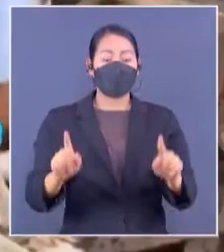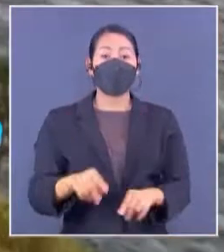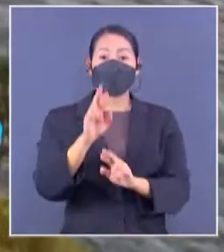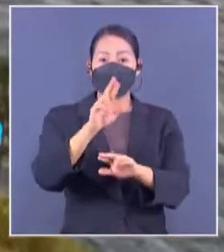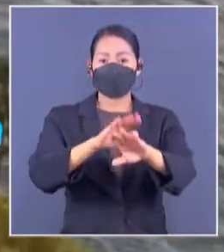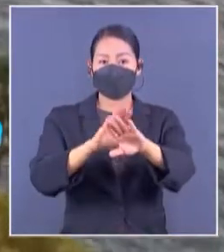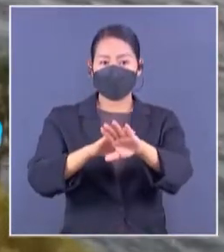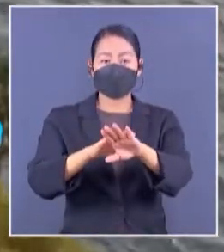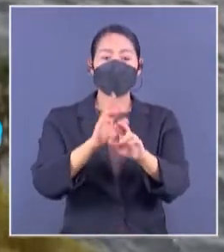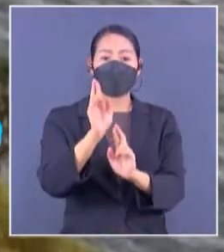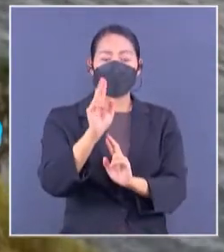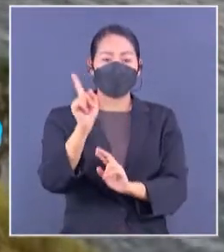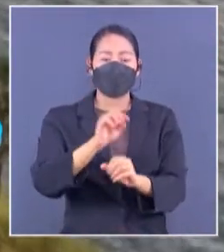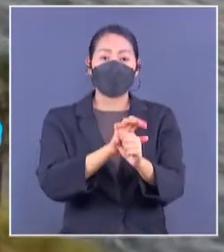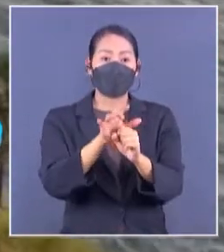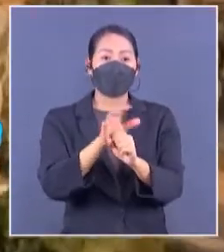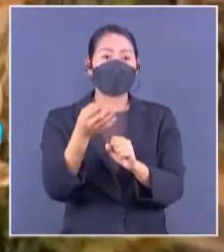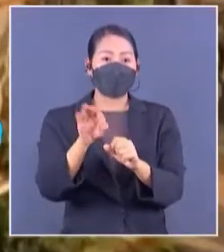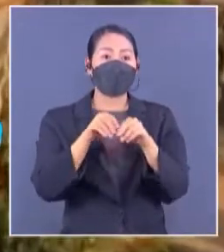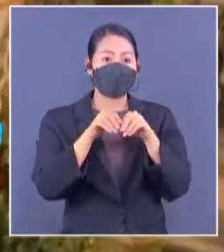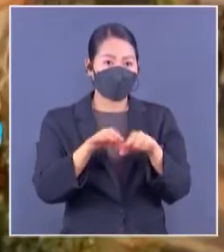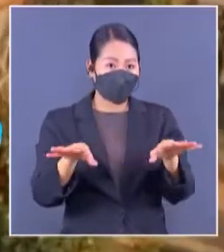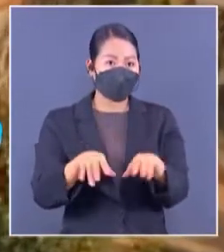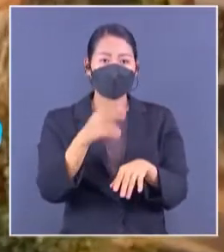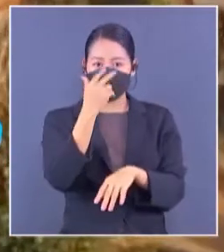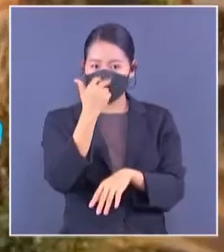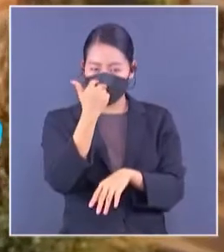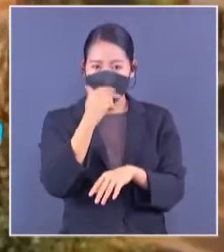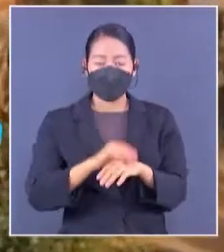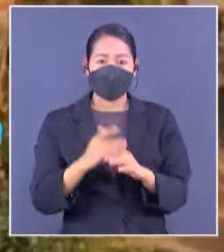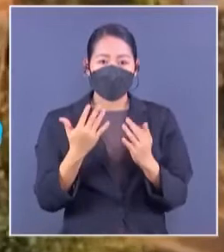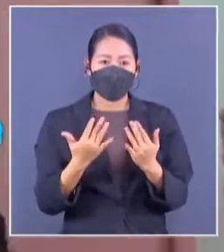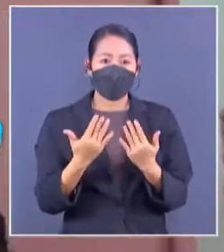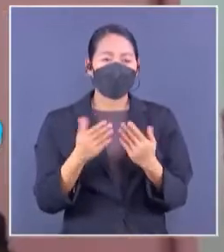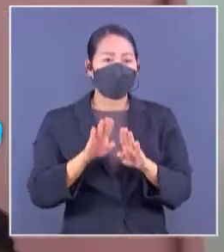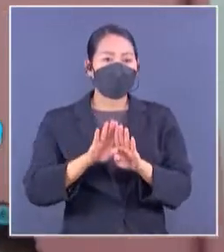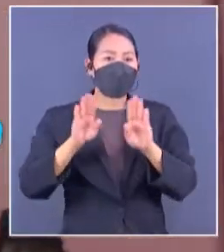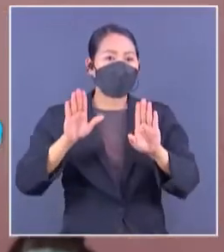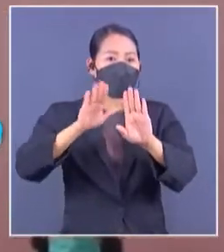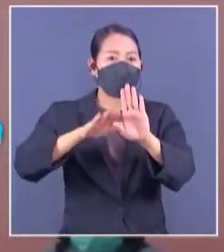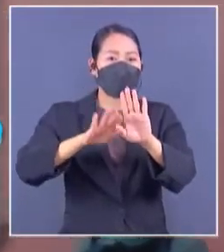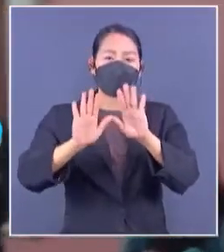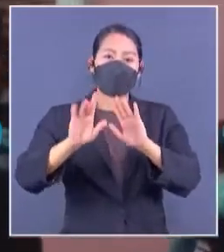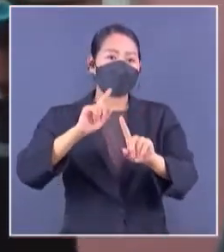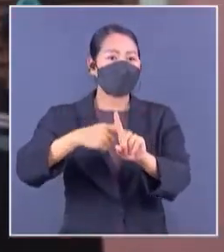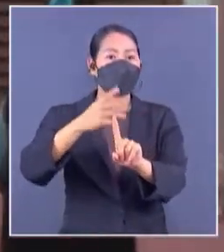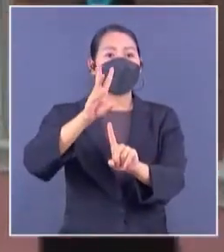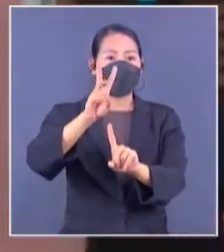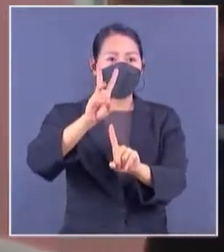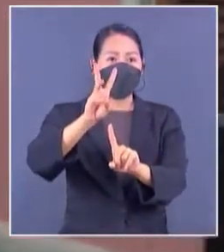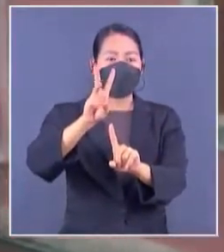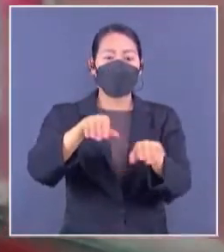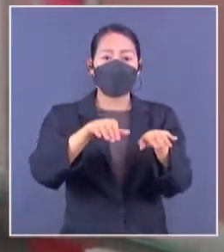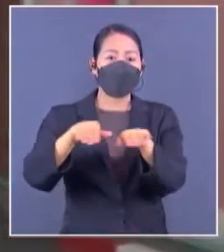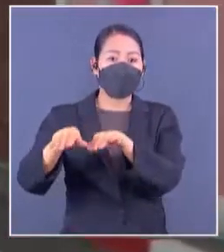นี่ยแหละครับเบื้องต้นก็คาดว่าเดี๋ยวจะเริ่มเปิดให้ลงทะเบียนในเดือนมิถุนายนนี้หากระบบพร้อมนะครับแต่ว่า